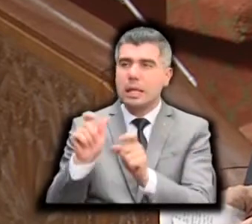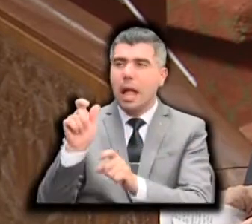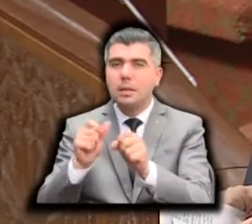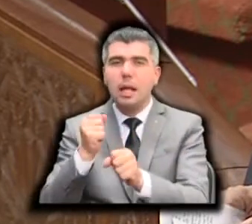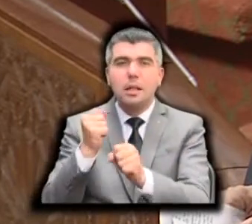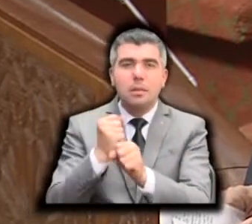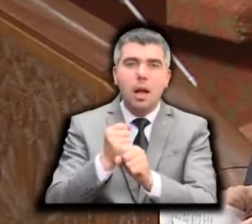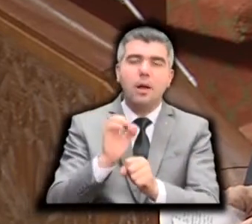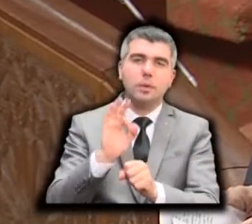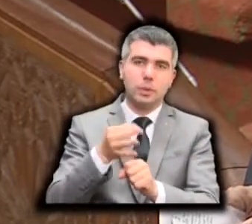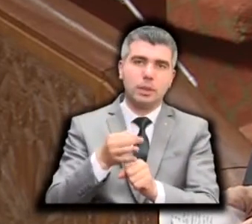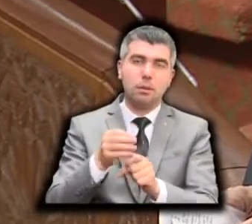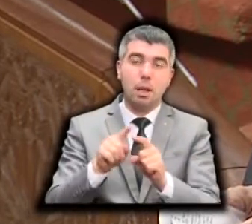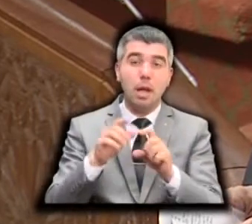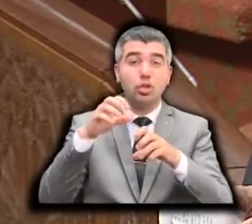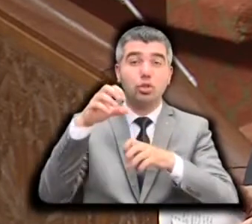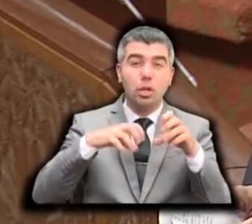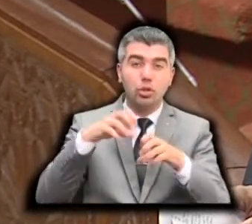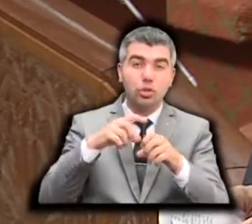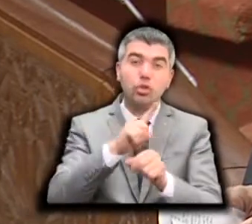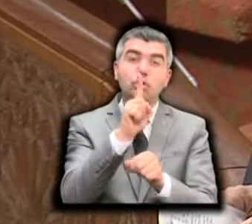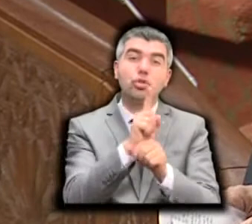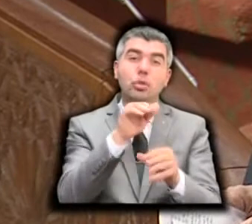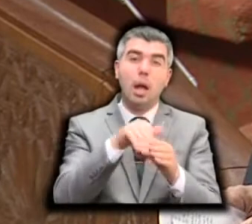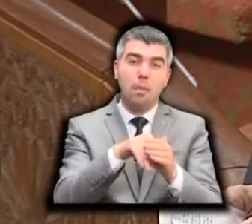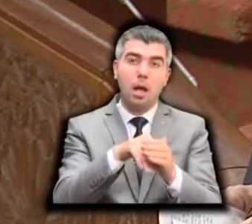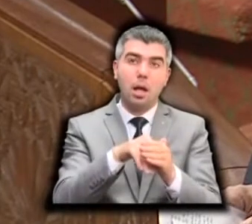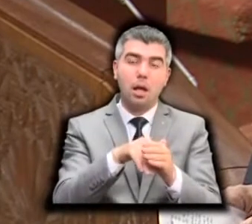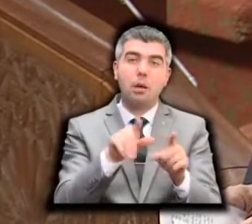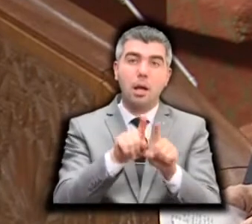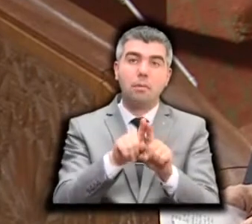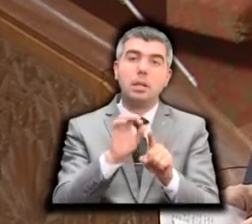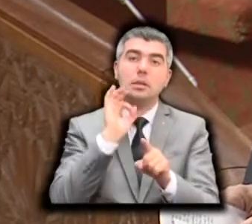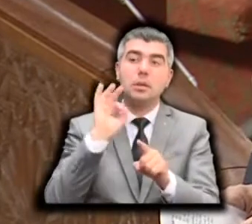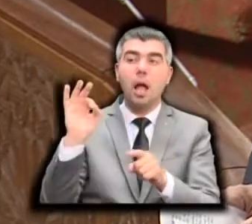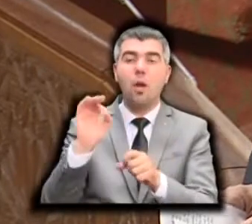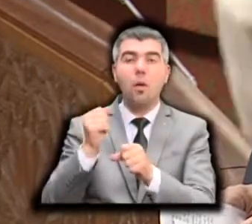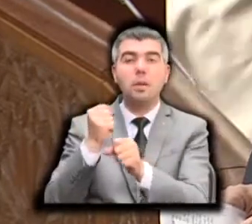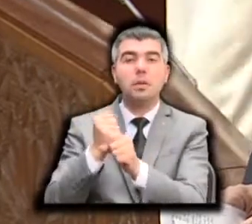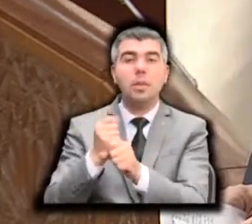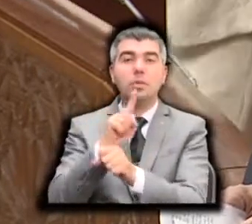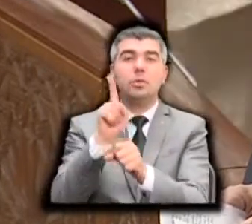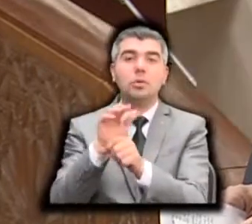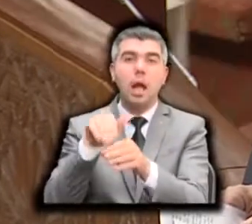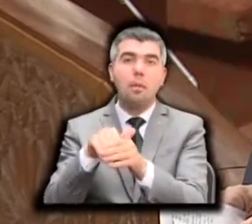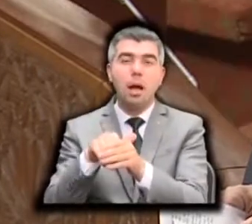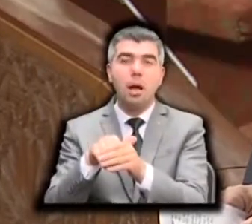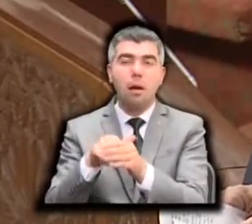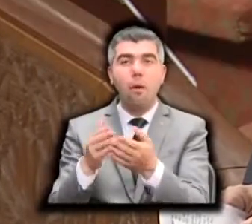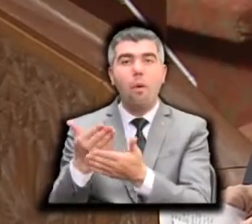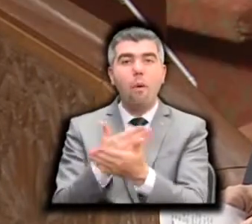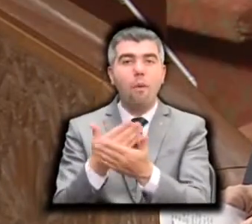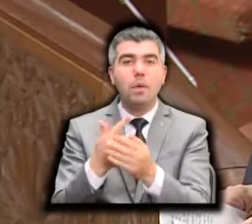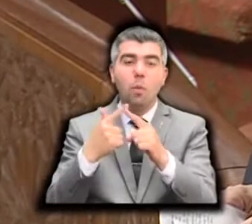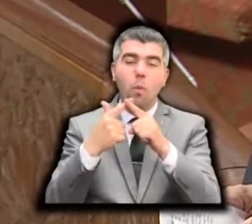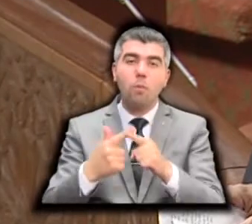في علاقه ازاحه الثلوج بالجماعات الترابيه اللي تيدخل ضمن الاختصاص ديالها الطرق الغير مصنفه، اللي خص تعطي لها الامكانيات،